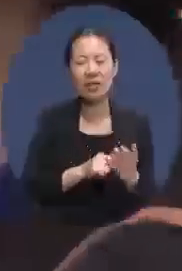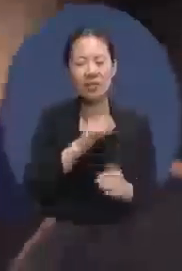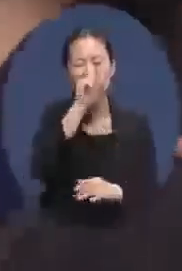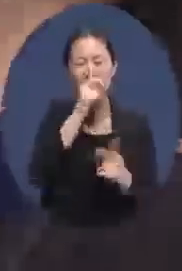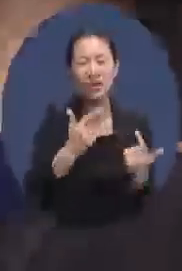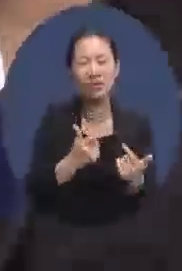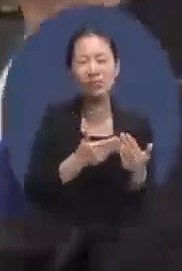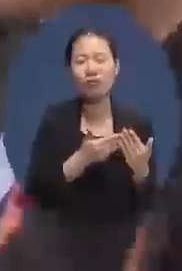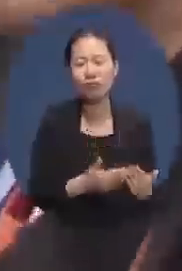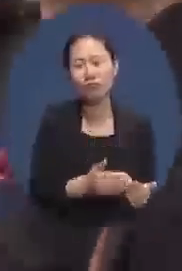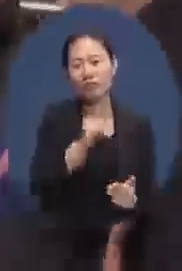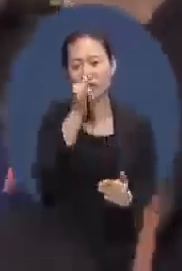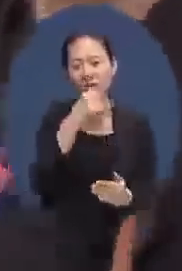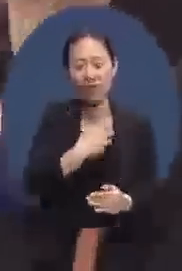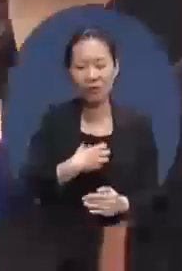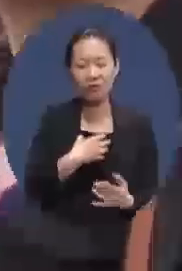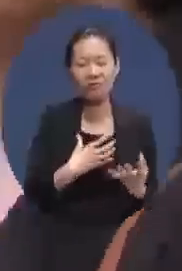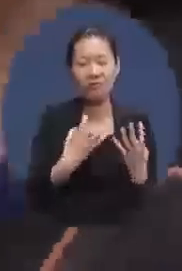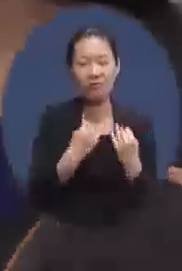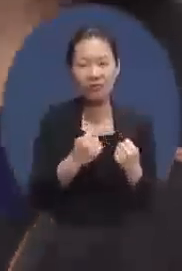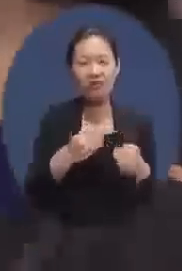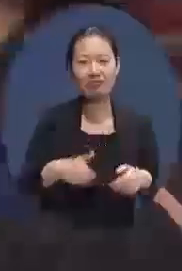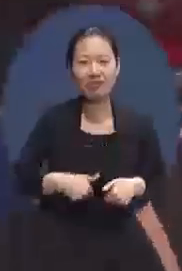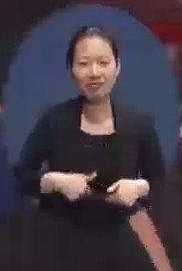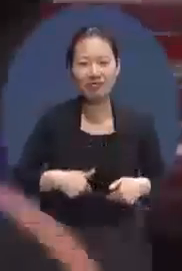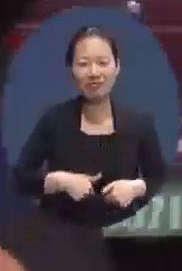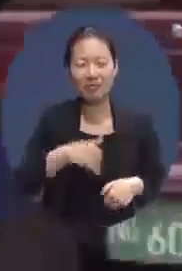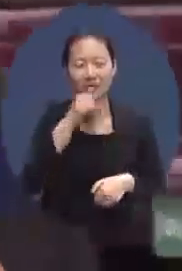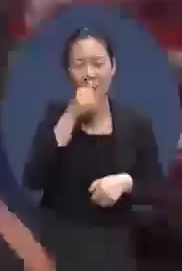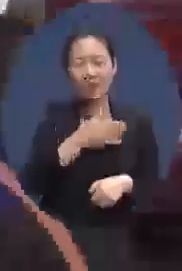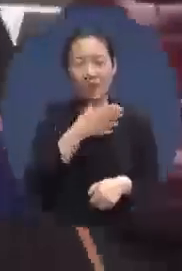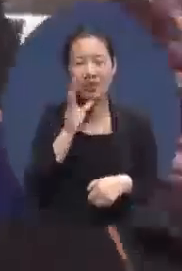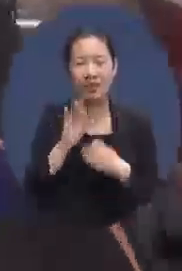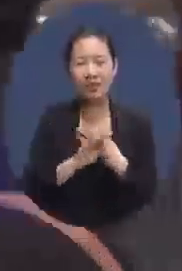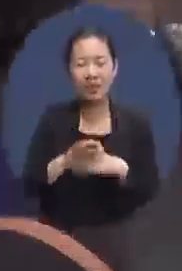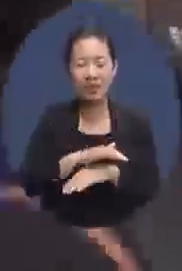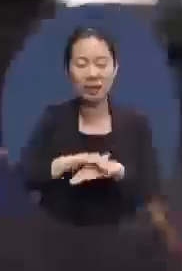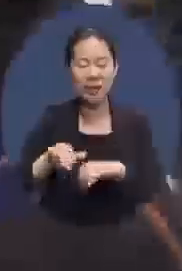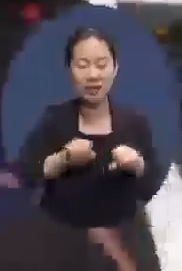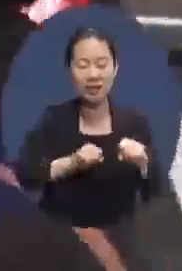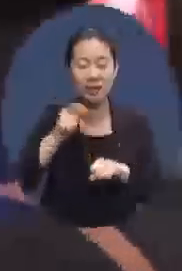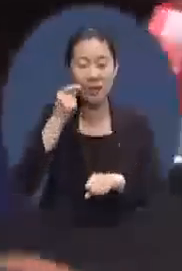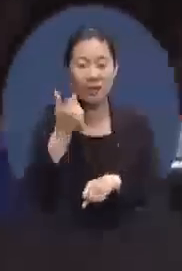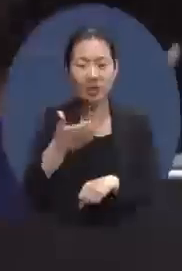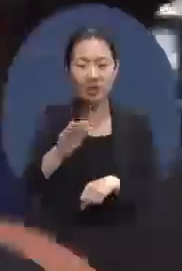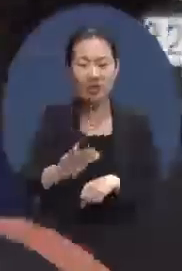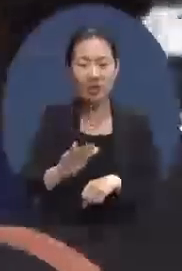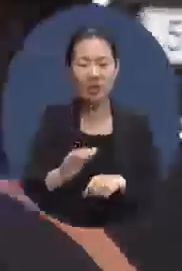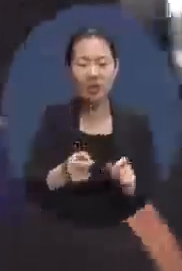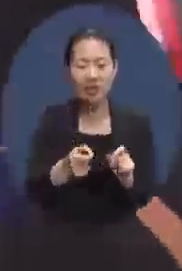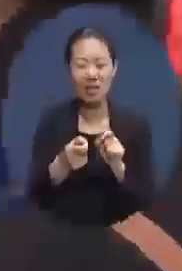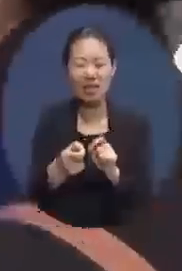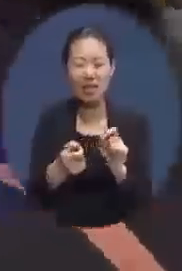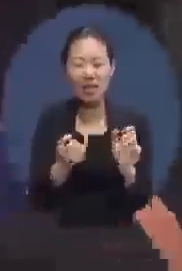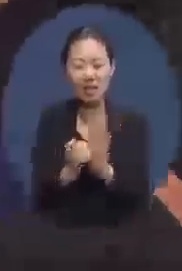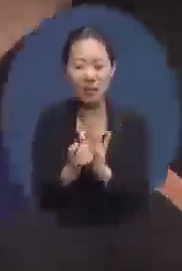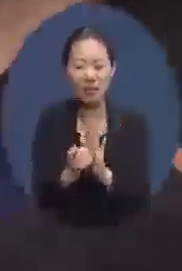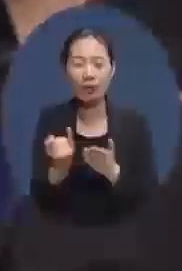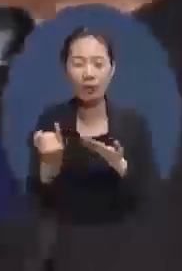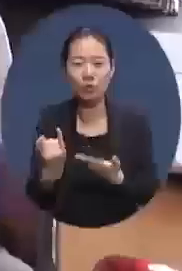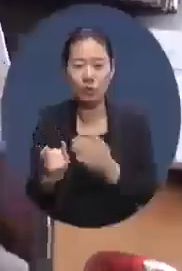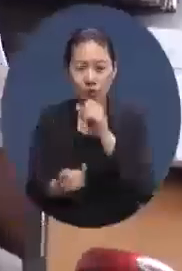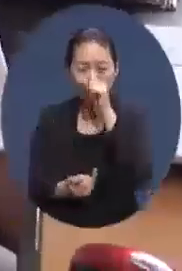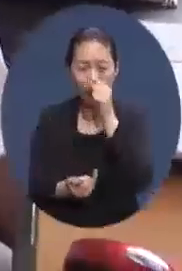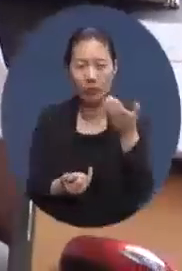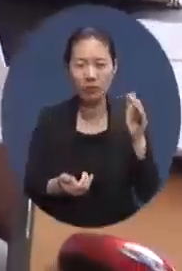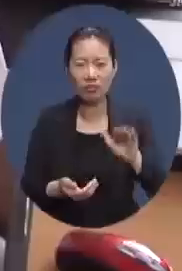무겁고 좀 걱정도 많이 되고. 연로 하셔서 잘 못 움직이시는데 좀 옆에서 조금 가까이 돌봐드려야 되는데.